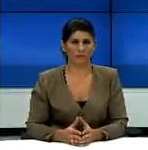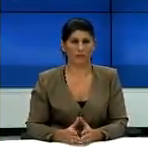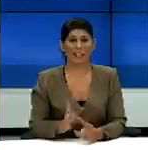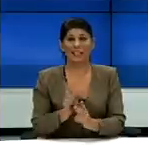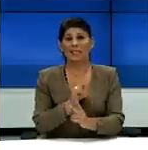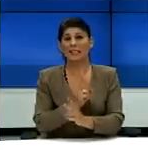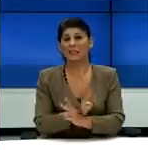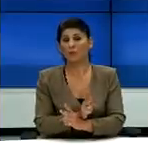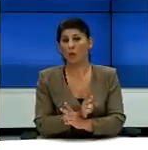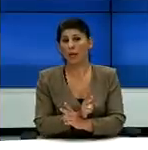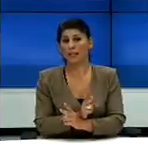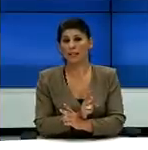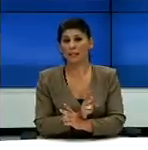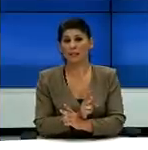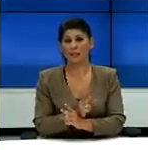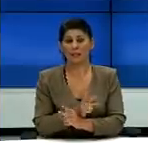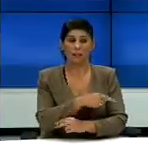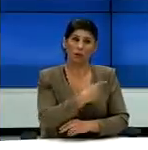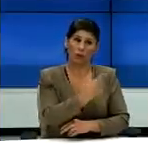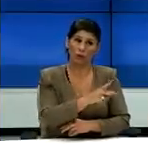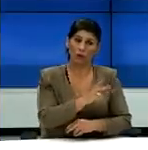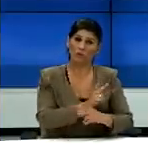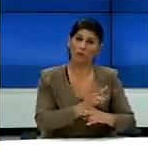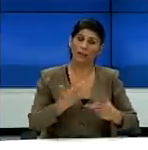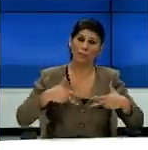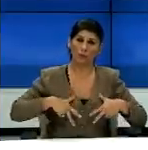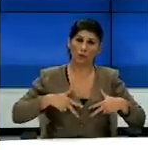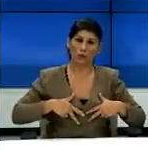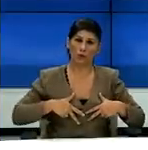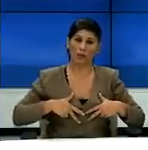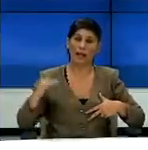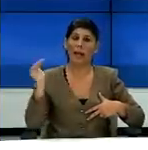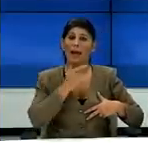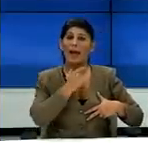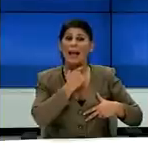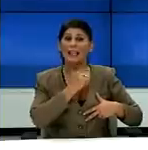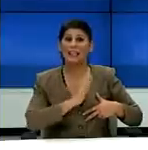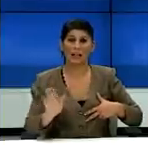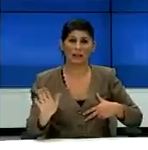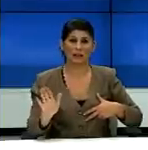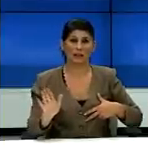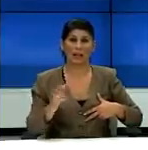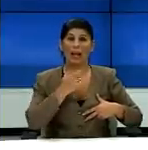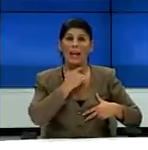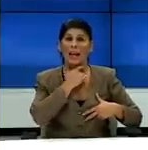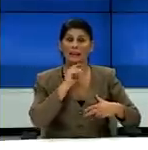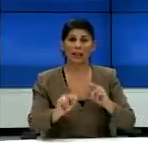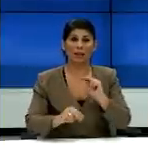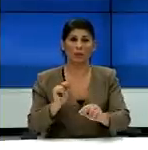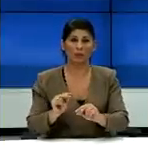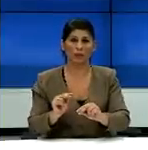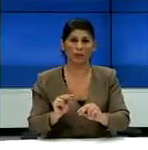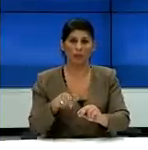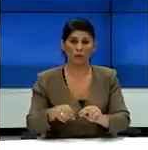συμβουλές των συμβούλων σας ή των υπουργών σας να προσφύγετε εκτάκτως και σε έκτακτες εκλογές για να καρποθείτε αυτή